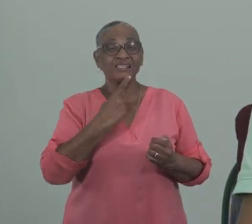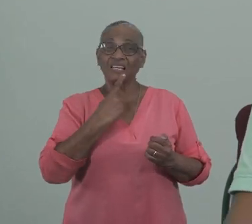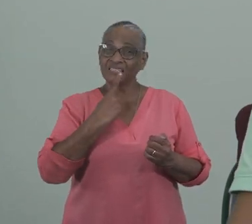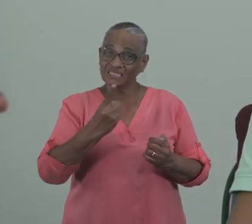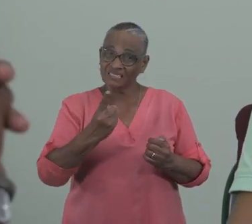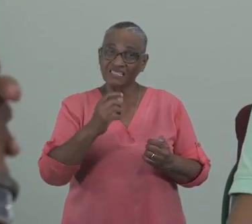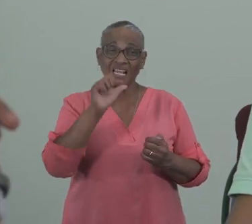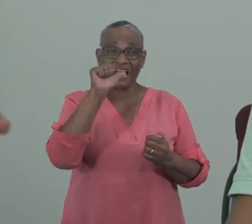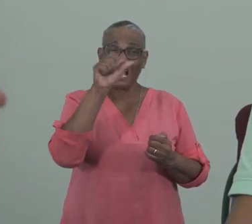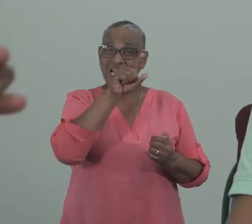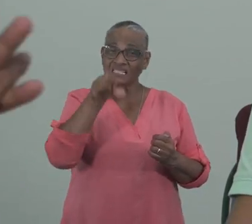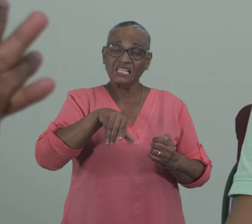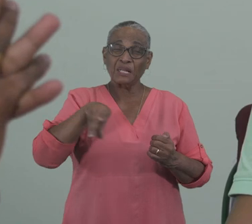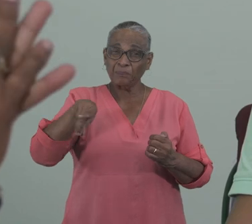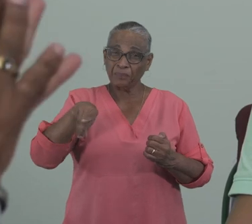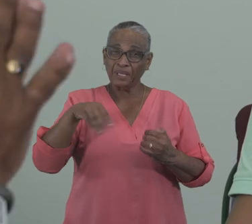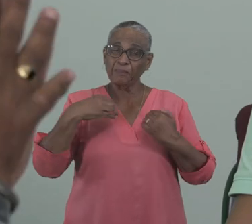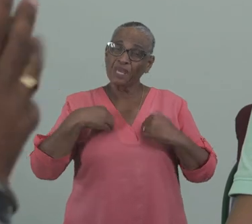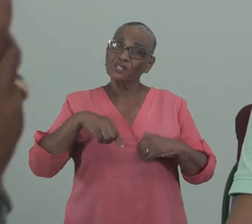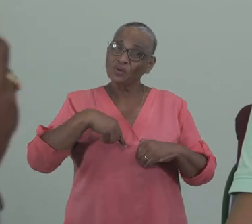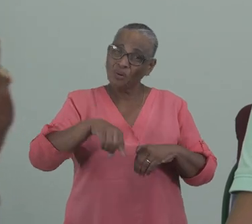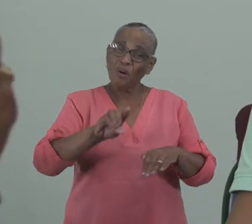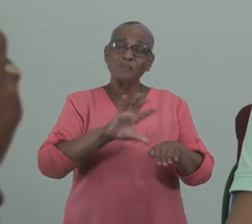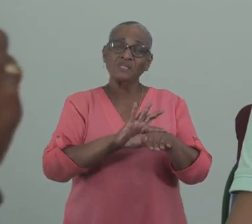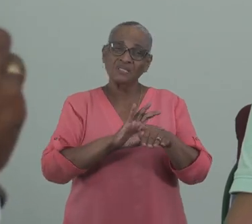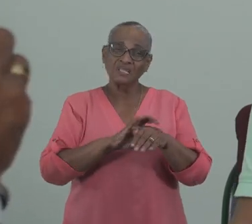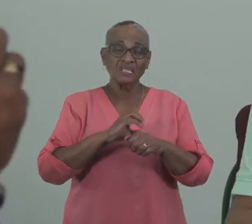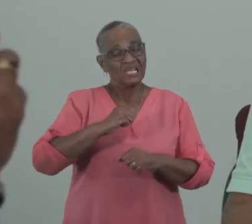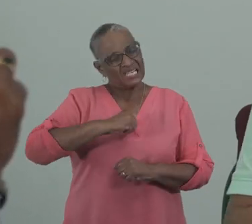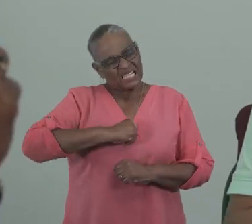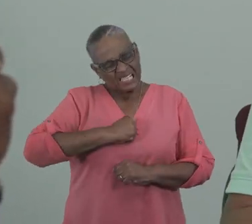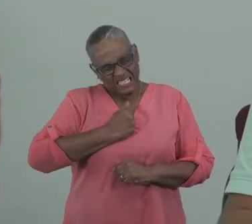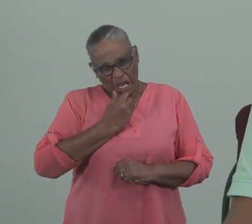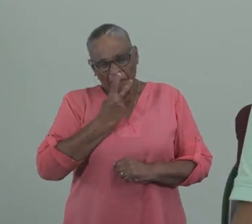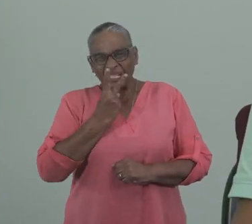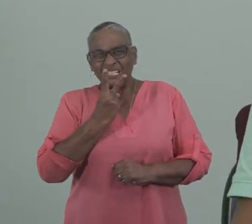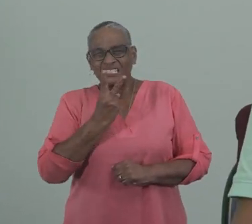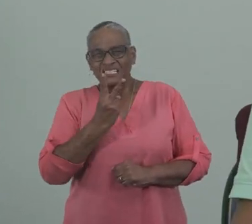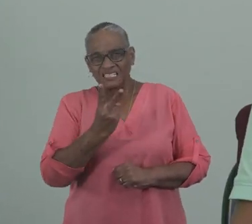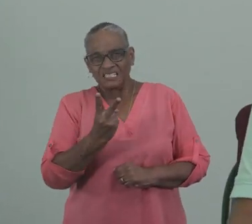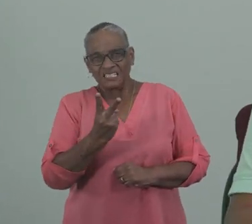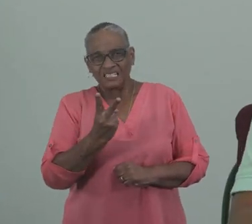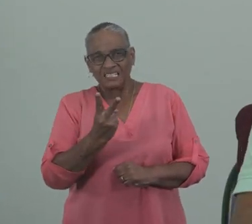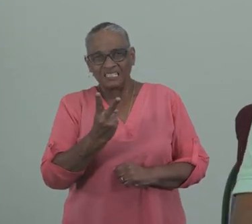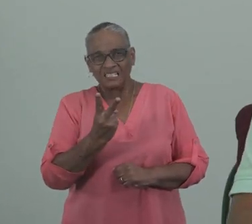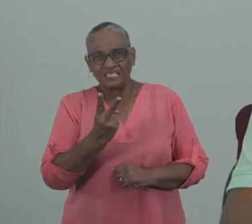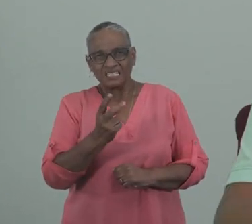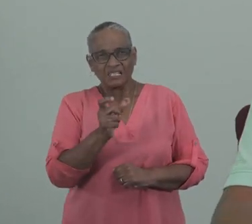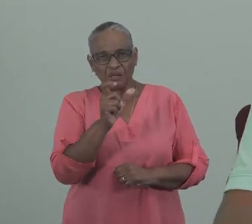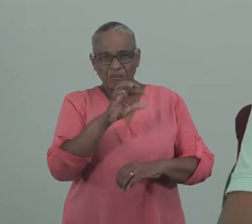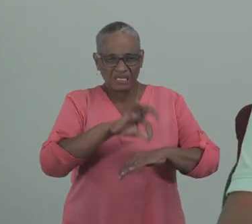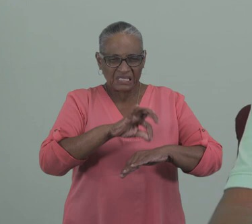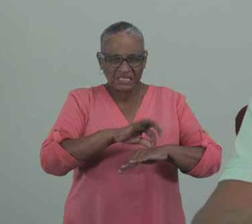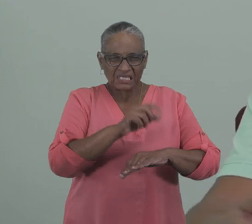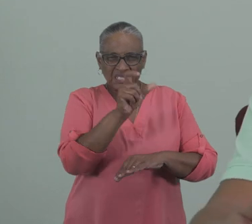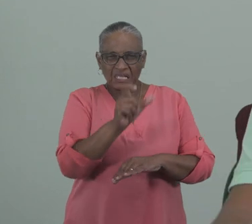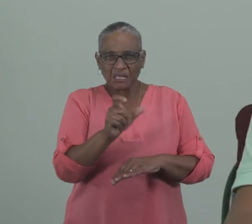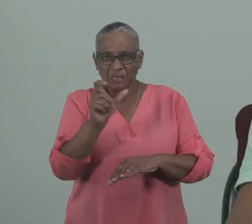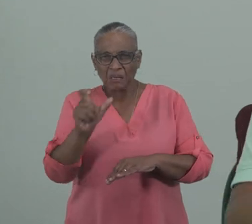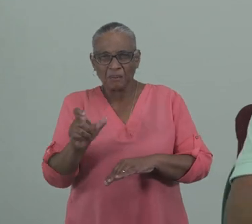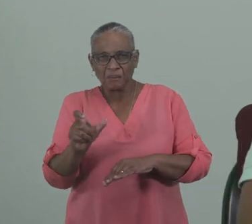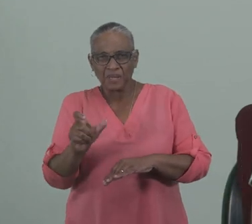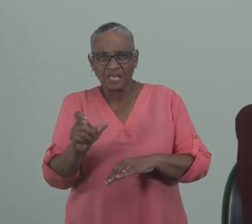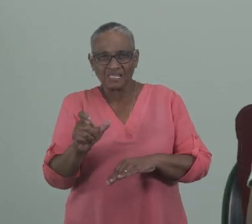Aladimi dit op een werkvloer aanzet. En het is wel triest om te zien hoor, want als je kijkt naar de patiënt, zei ik